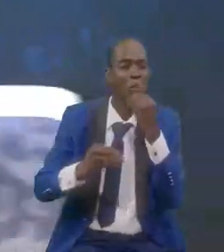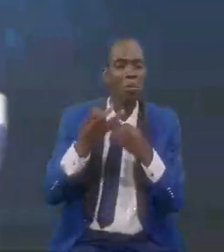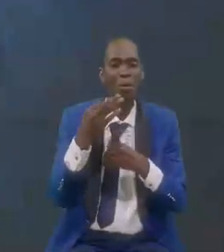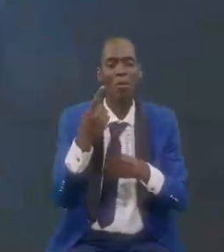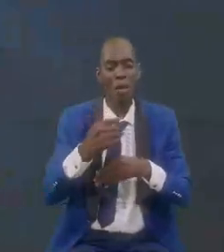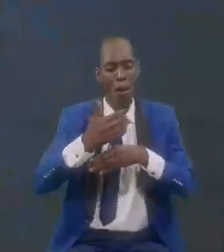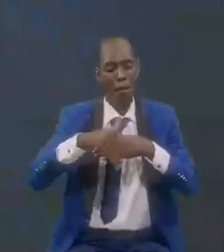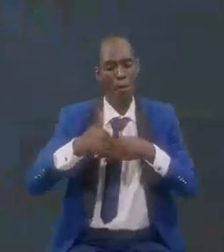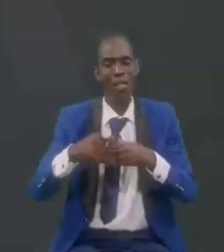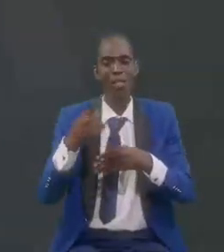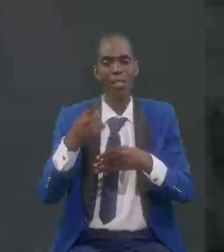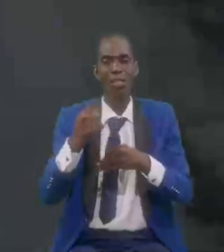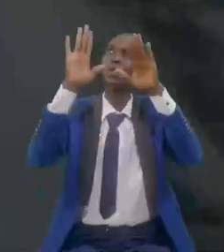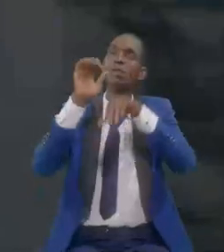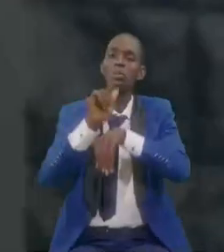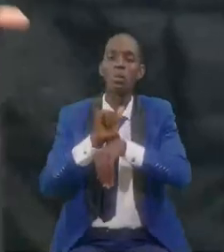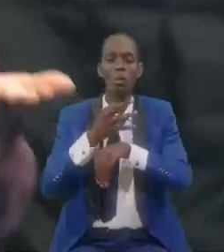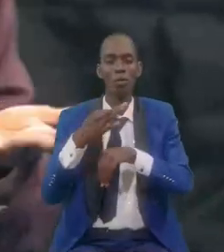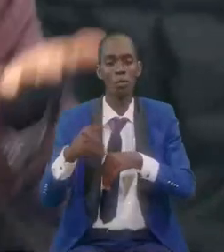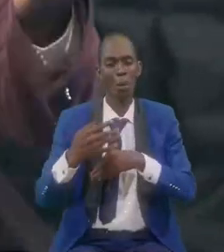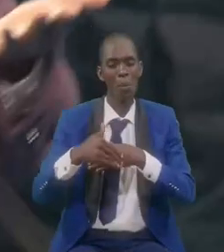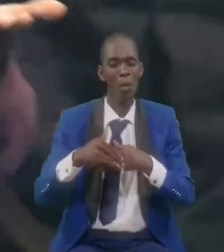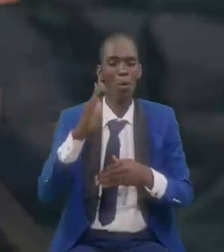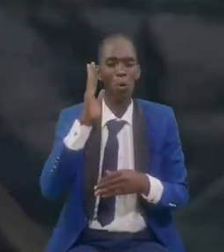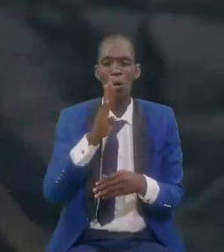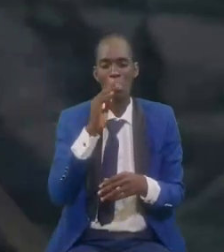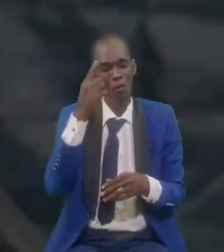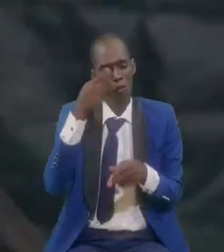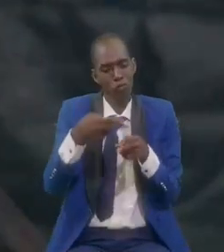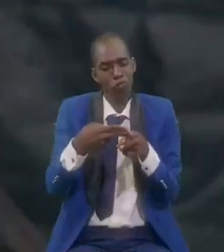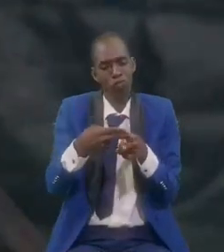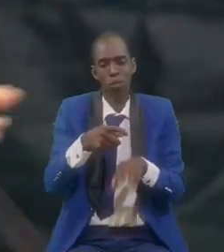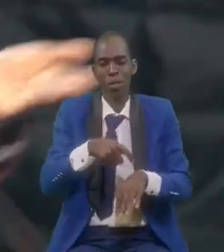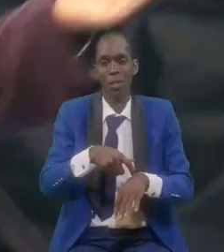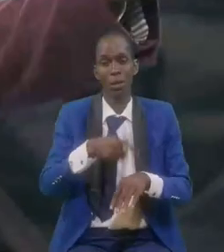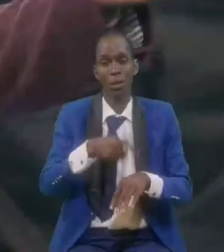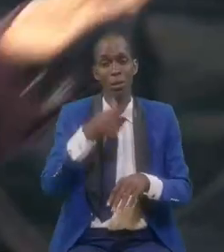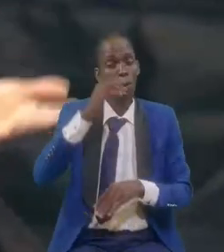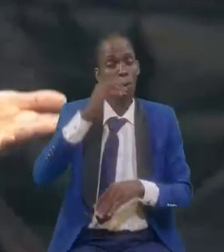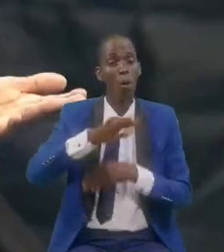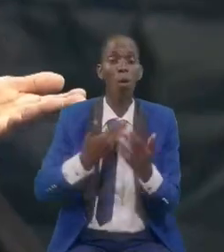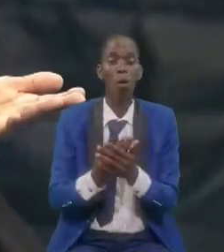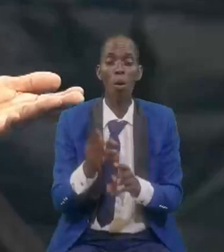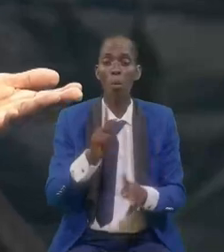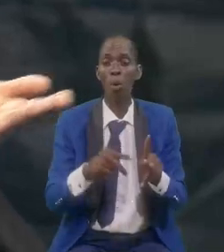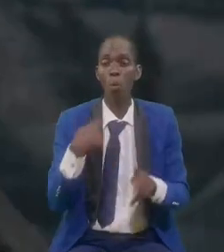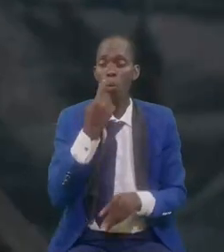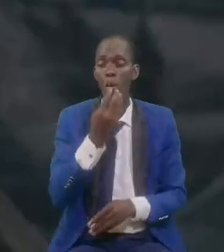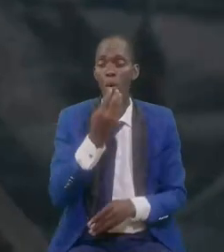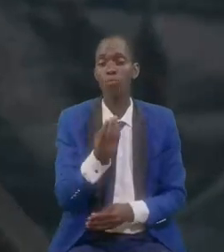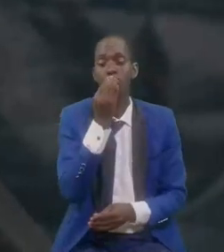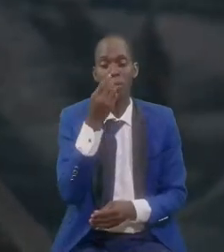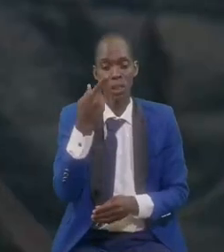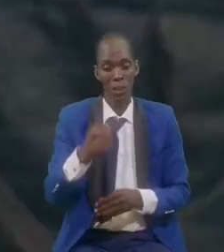manger le pain, le miracle du pain, sera temporaire. Parce que ceux qui ont mangé ce